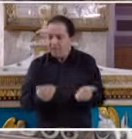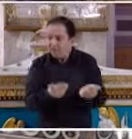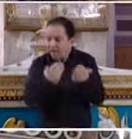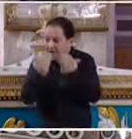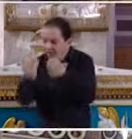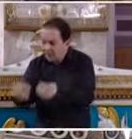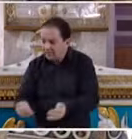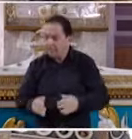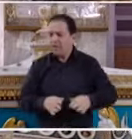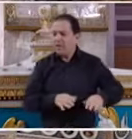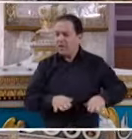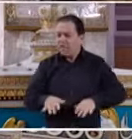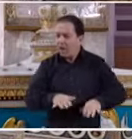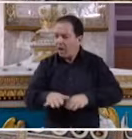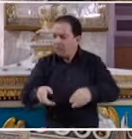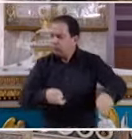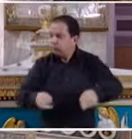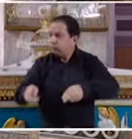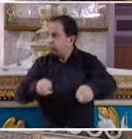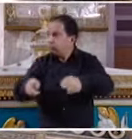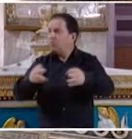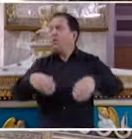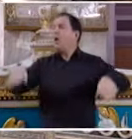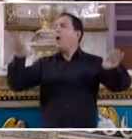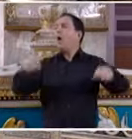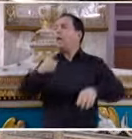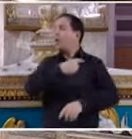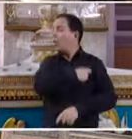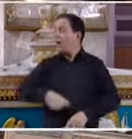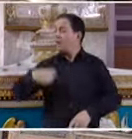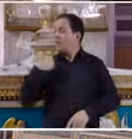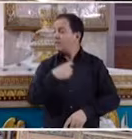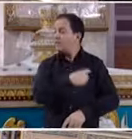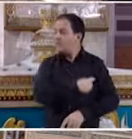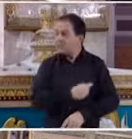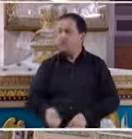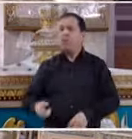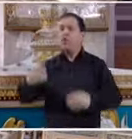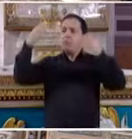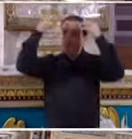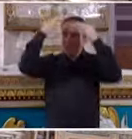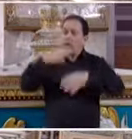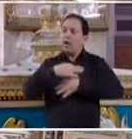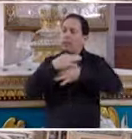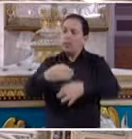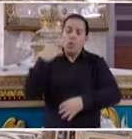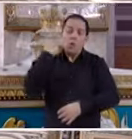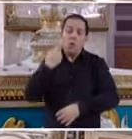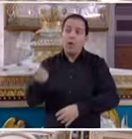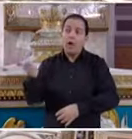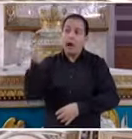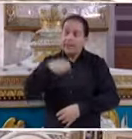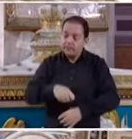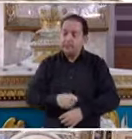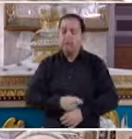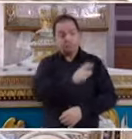λέει σε άλλη συνάφεια τον Ιορδάνη, εκ των αγγέλων ο Γαβριήλ ο Αρχάγγελος, εκ των προφητών ο Ιωάννης ο Πρόδρομος λειτουργούν το